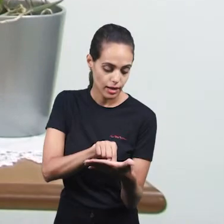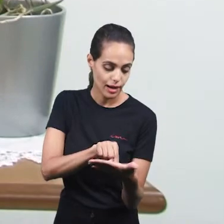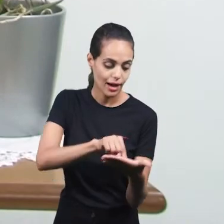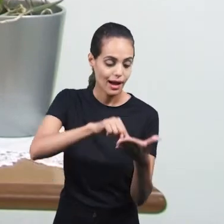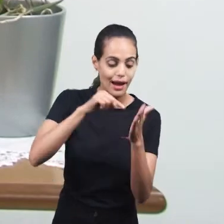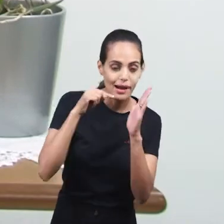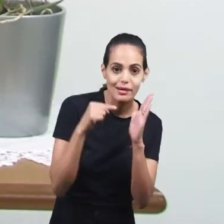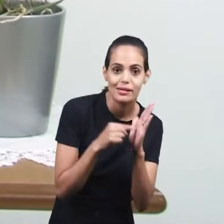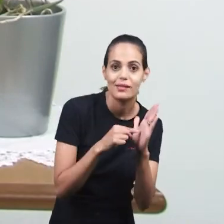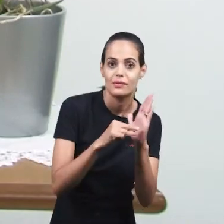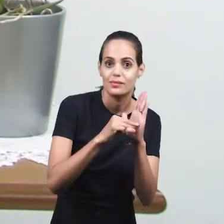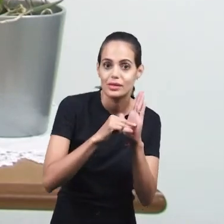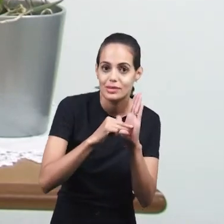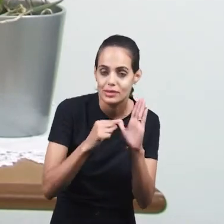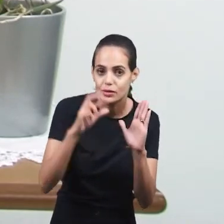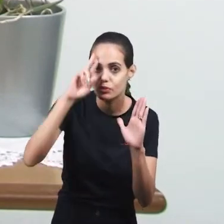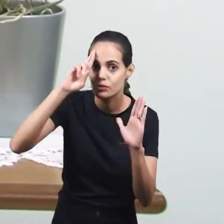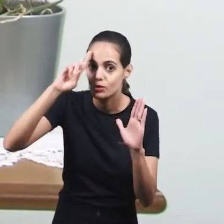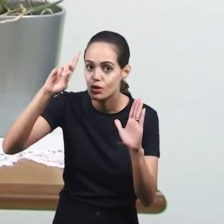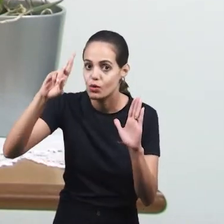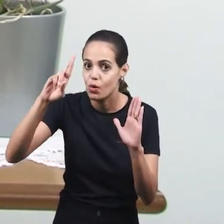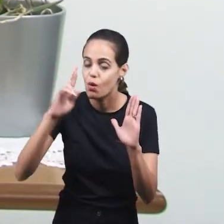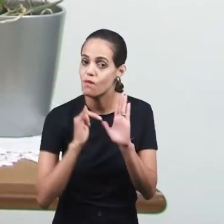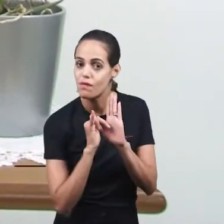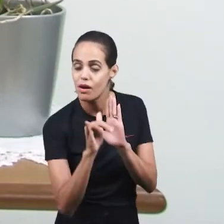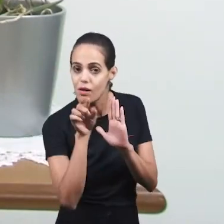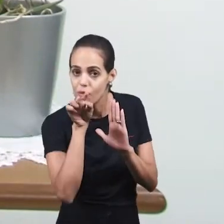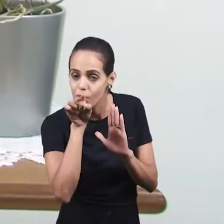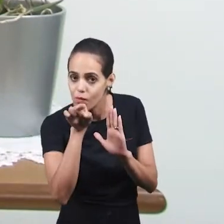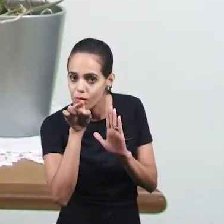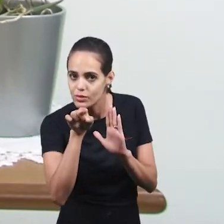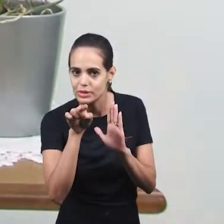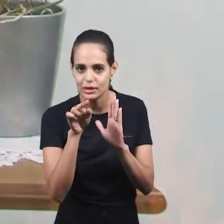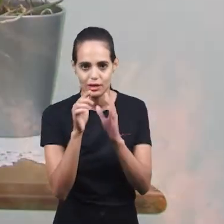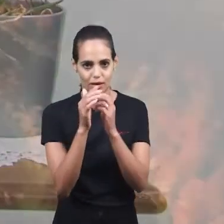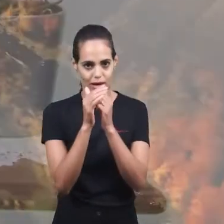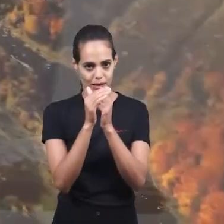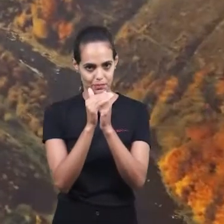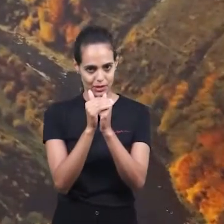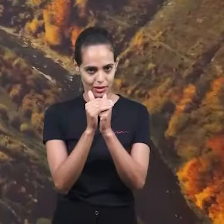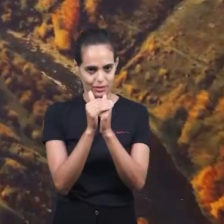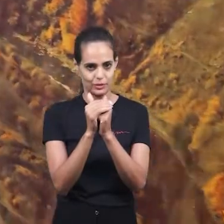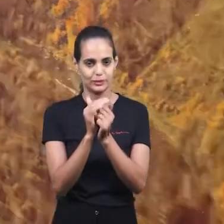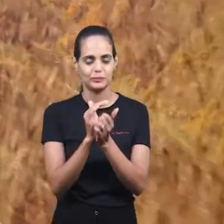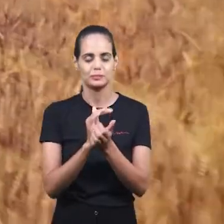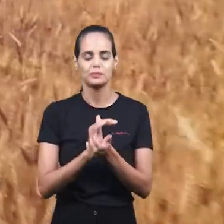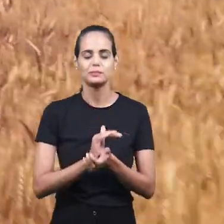и стих, на который упадет ваш палец, Господь проговорит к вам через свое слово.